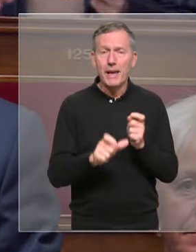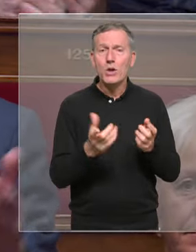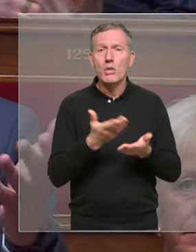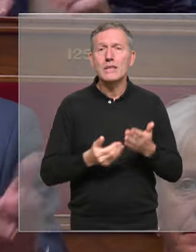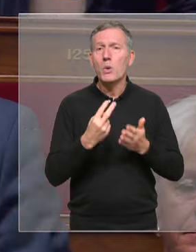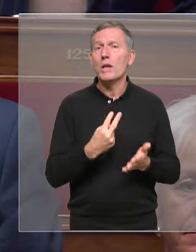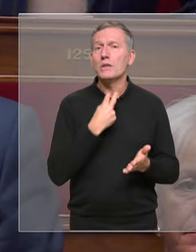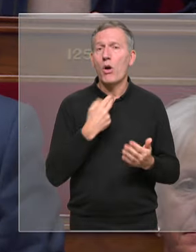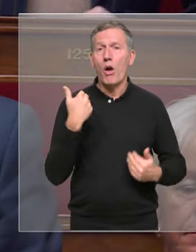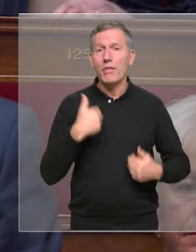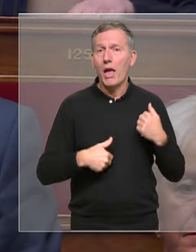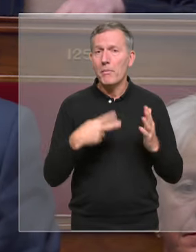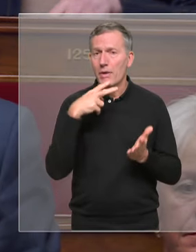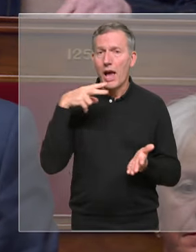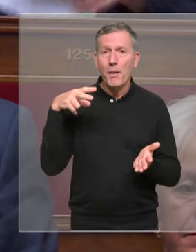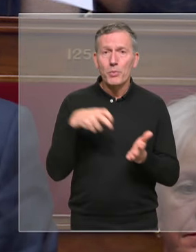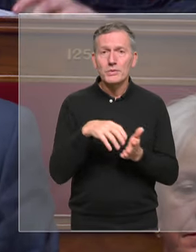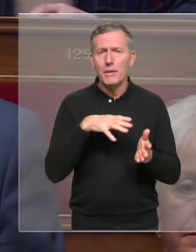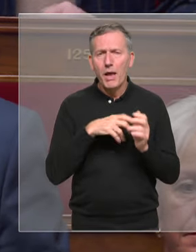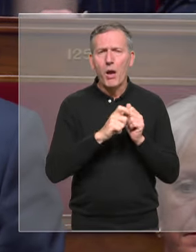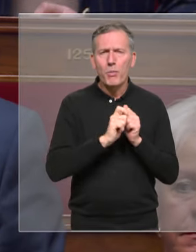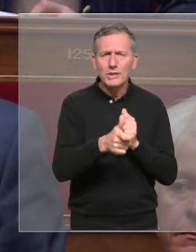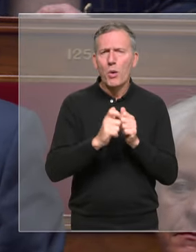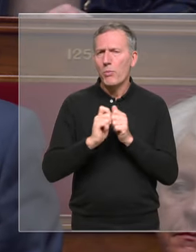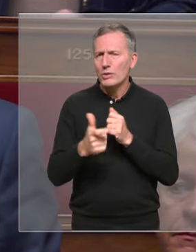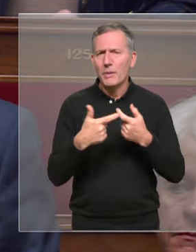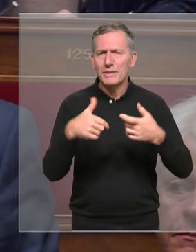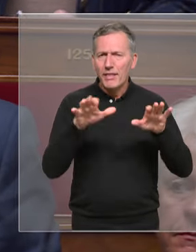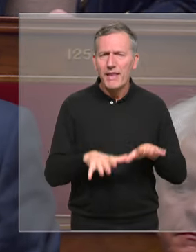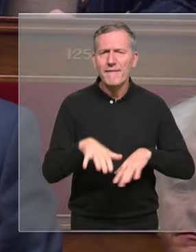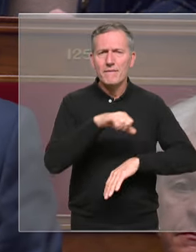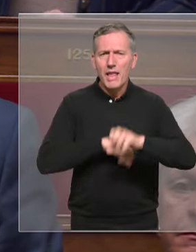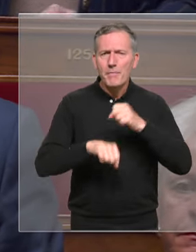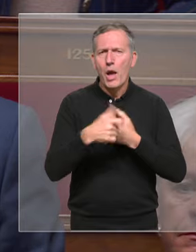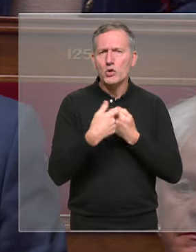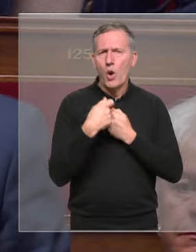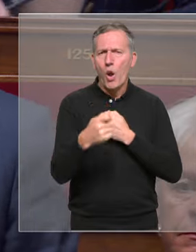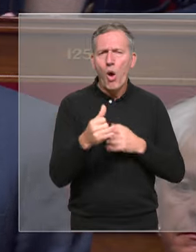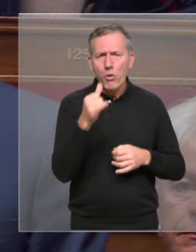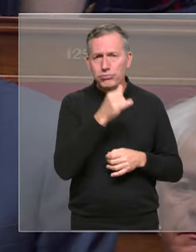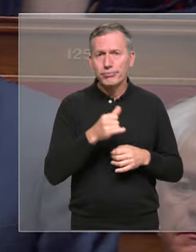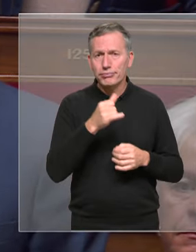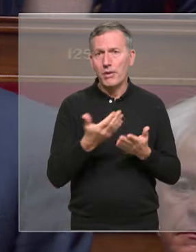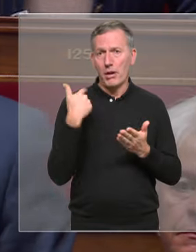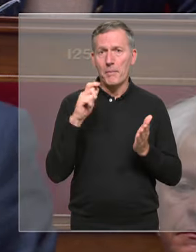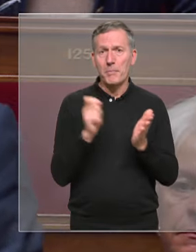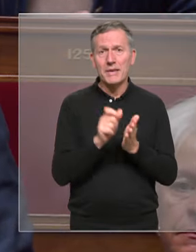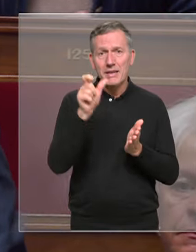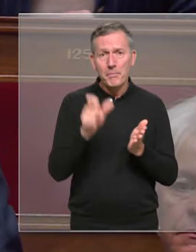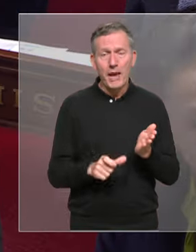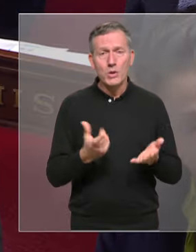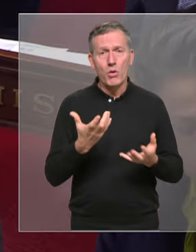de handicap étaient épuisées sous le poids de procédures, de démarches administratives longues et absurdes. Un temps où une personne très lourdement